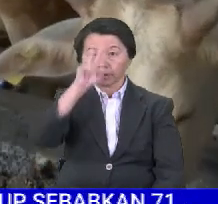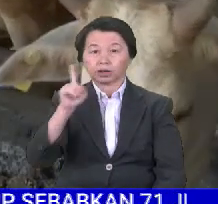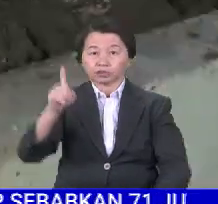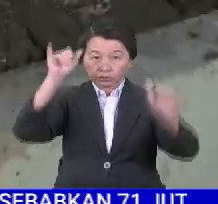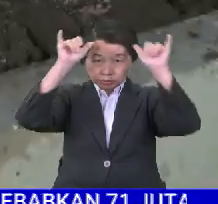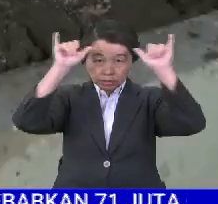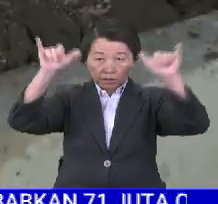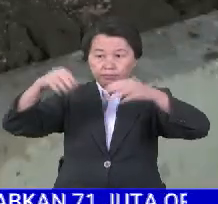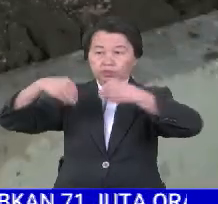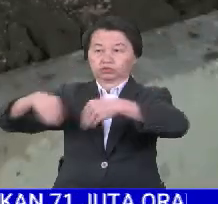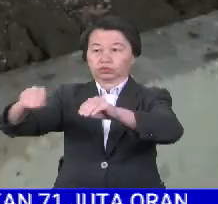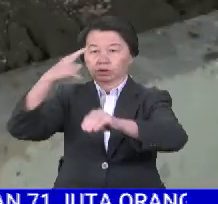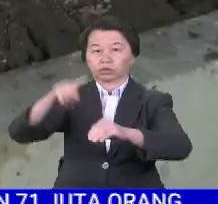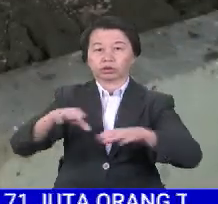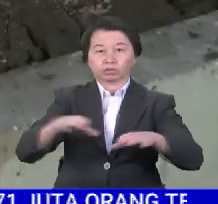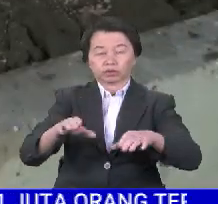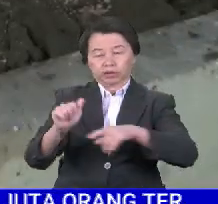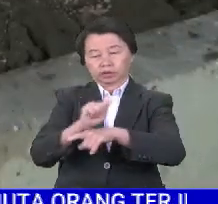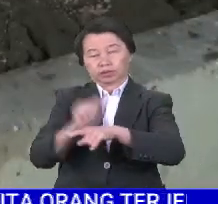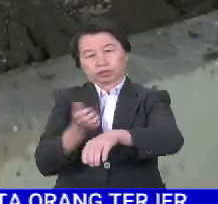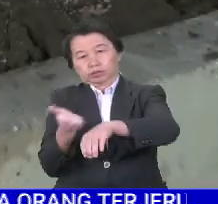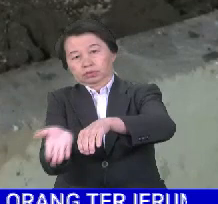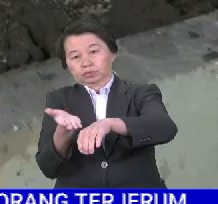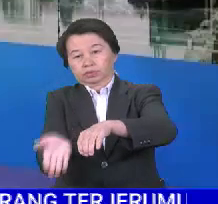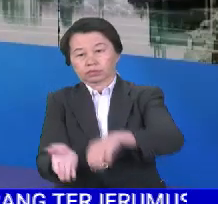kerbau dijual untuk menjalankan ibadah korban.